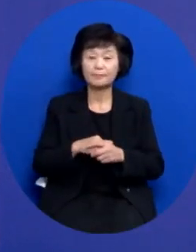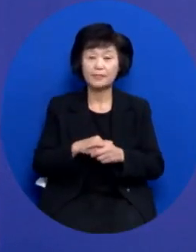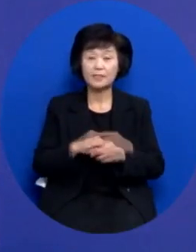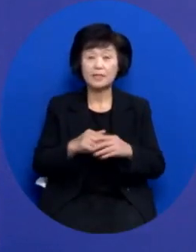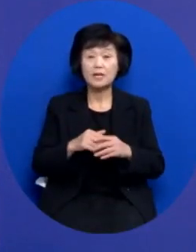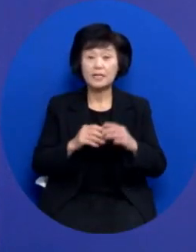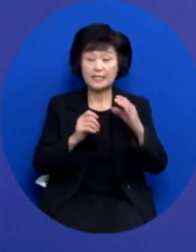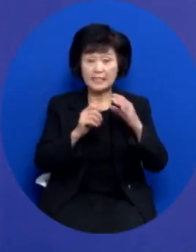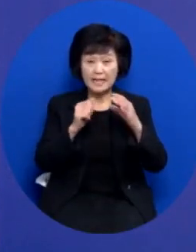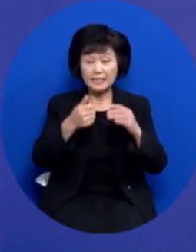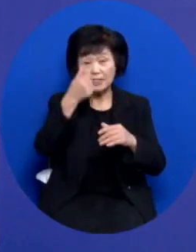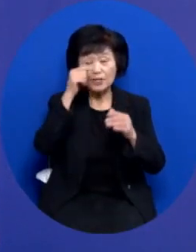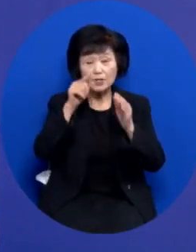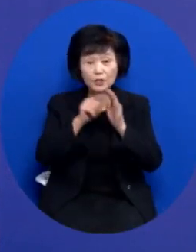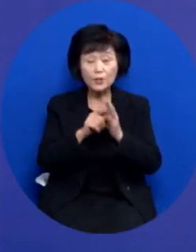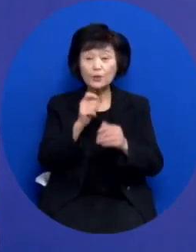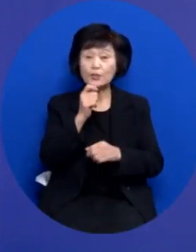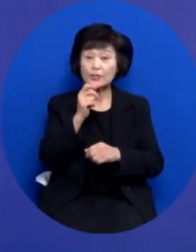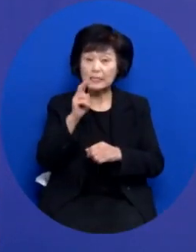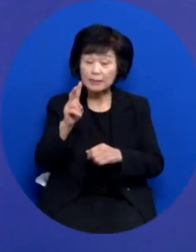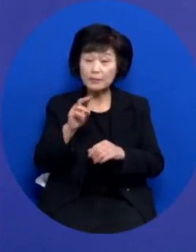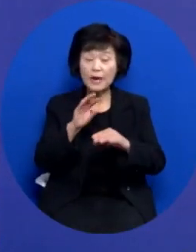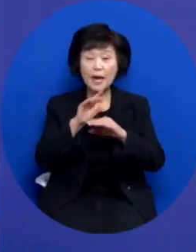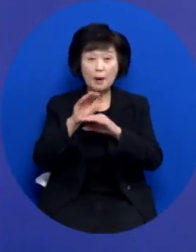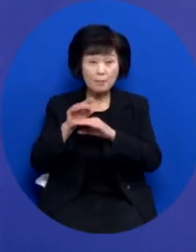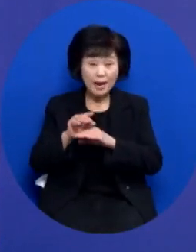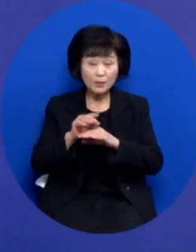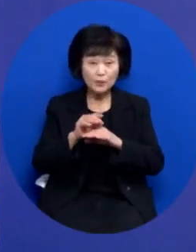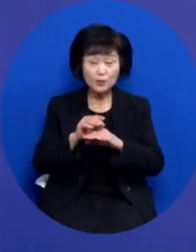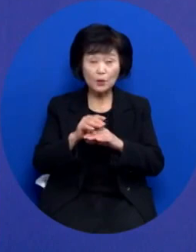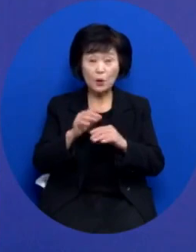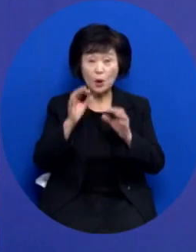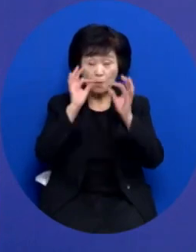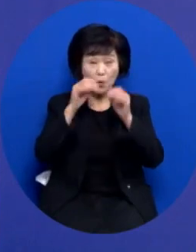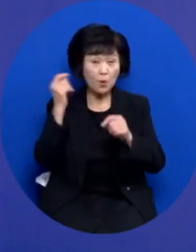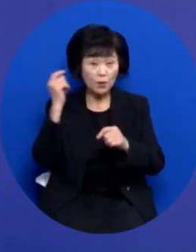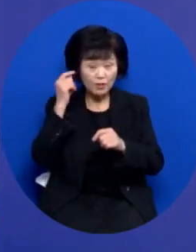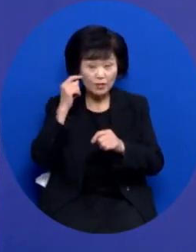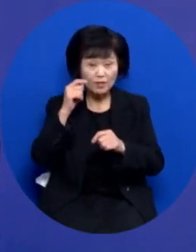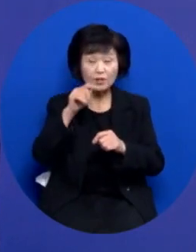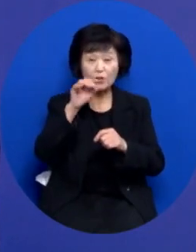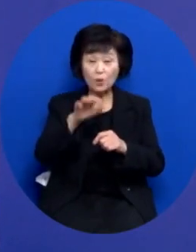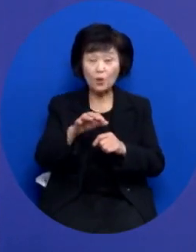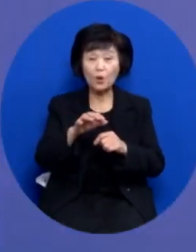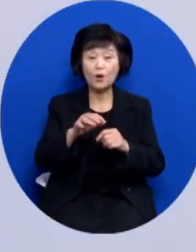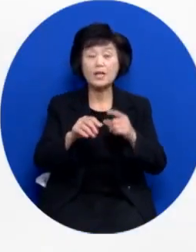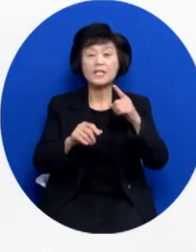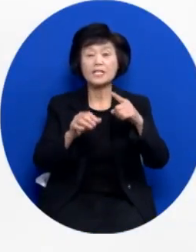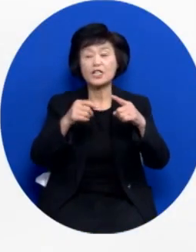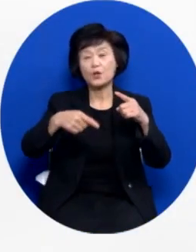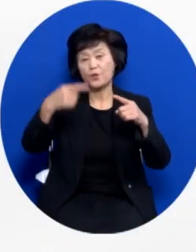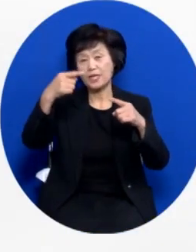CTS 기독교 tv가 지난해 방송 사업자 시청 점유율 종교부문 1위를 기록했습니다